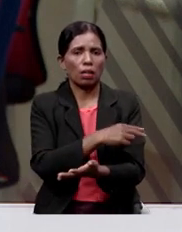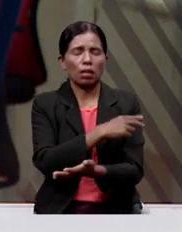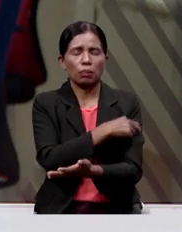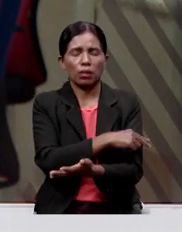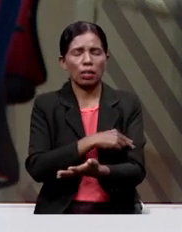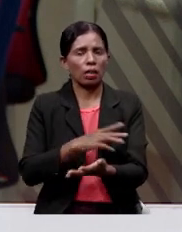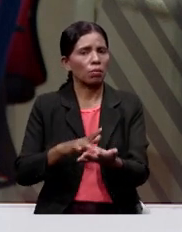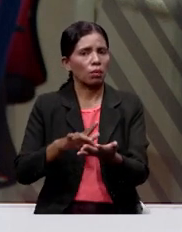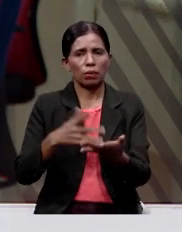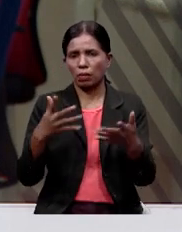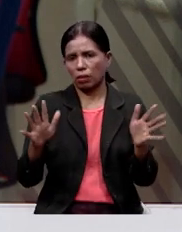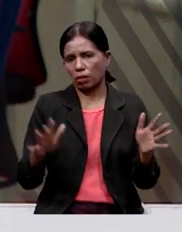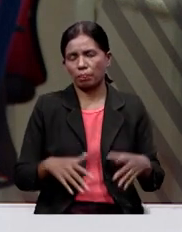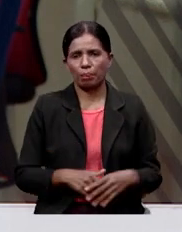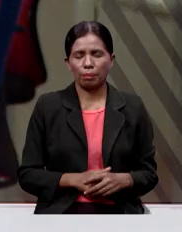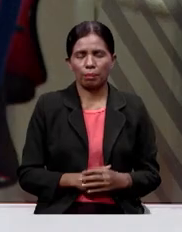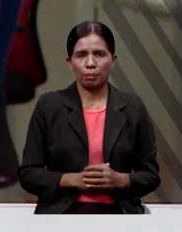iha.